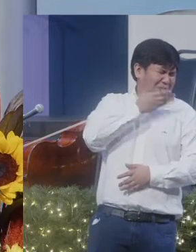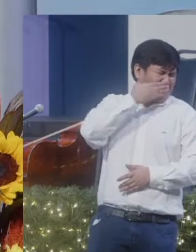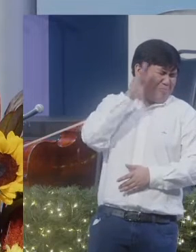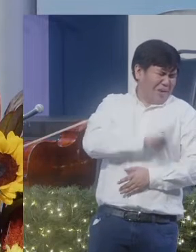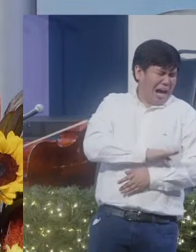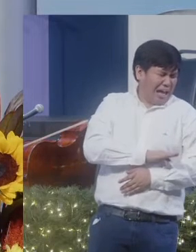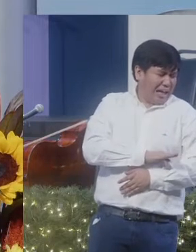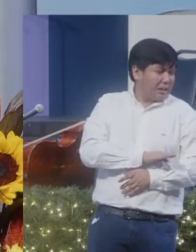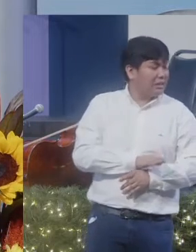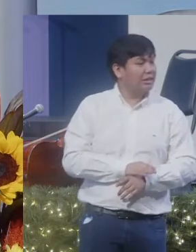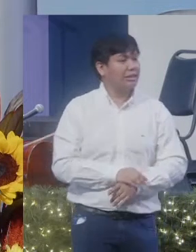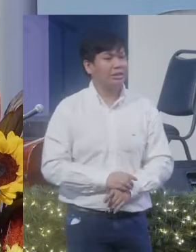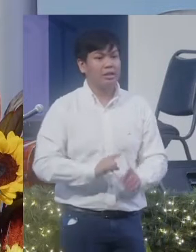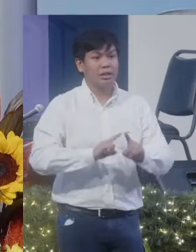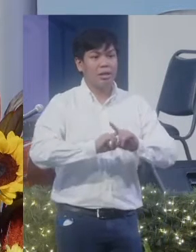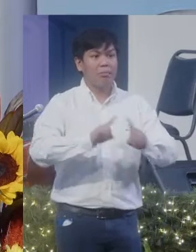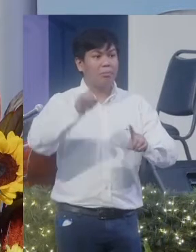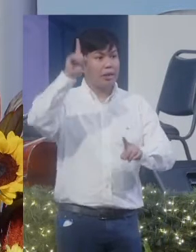hosts.